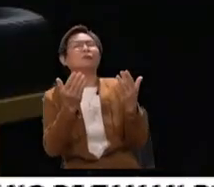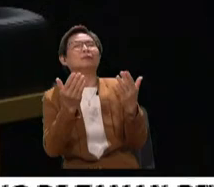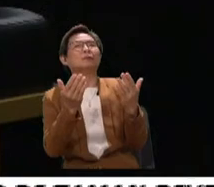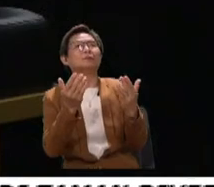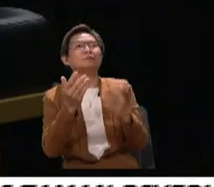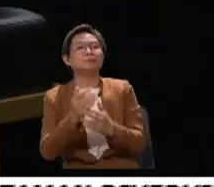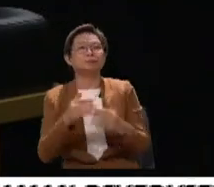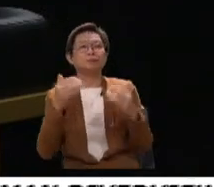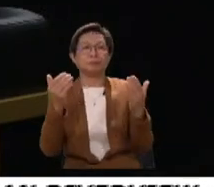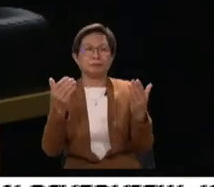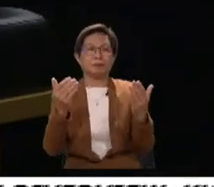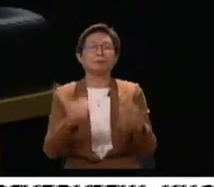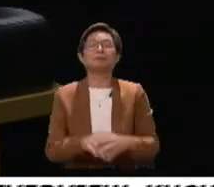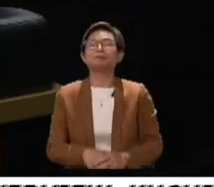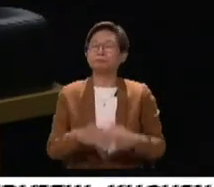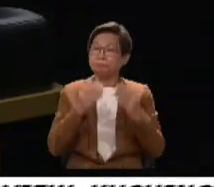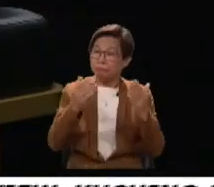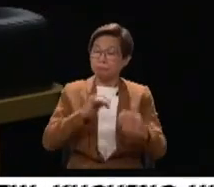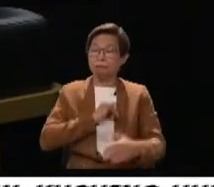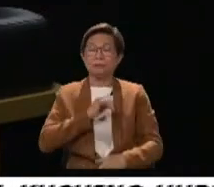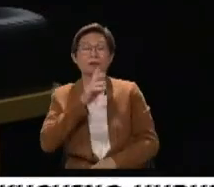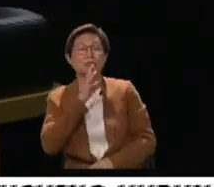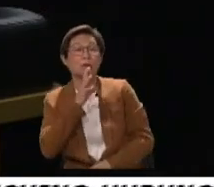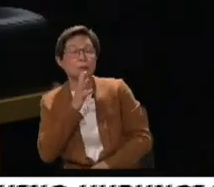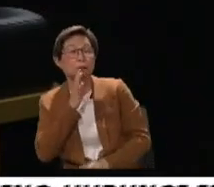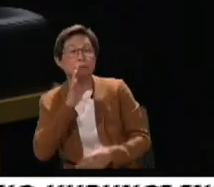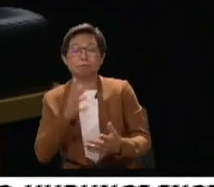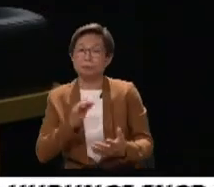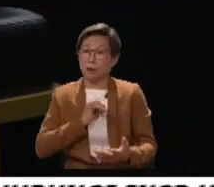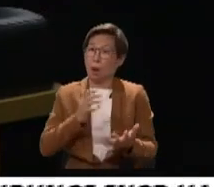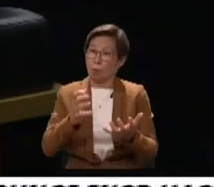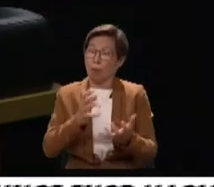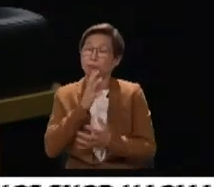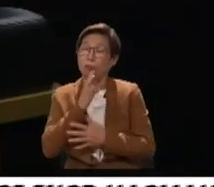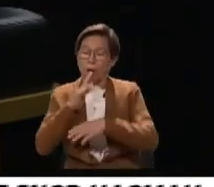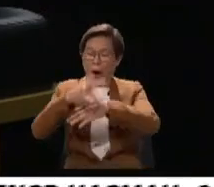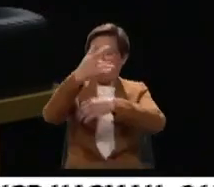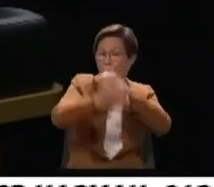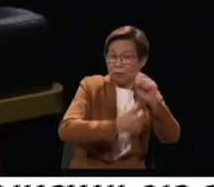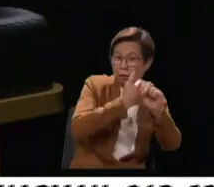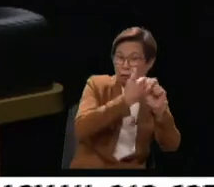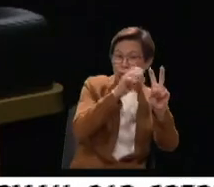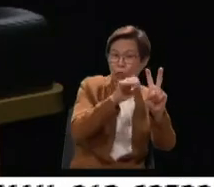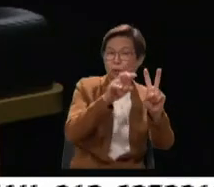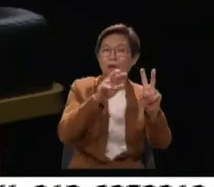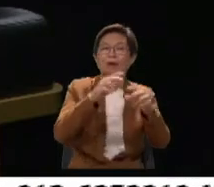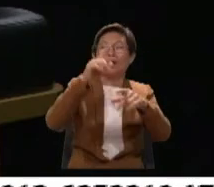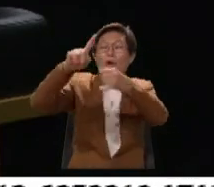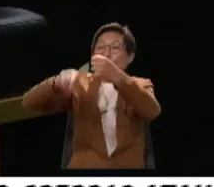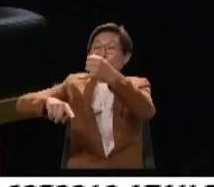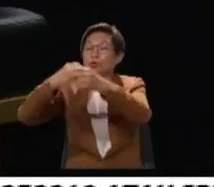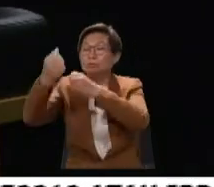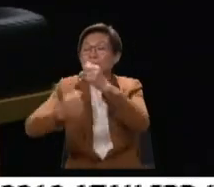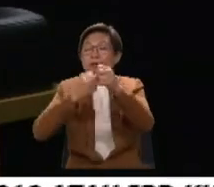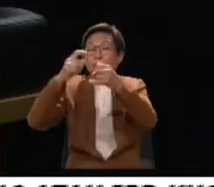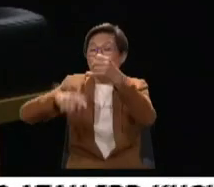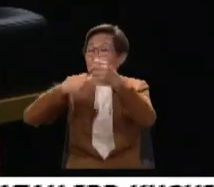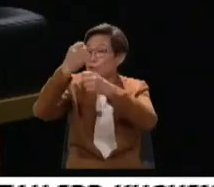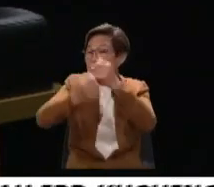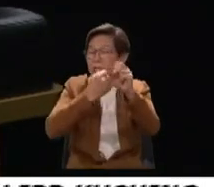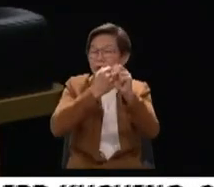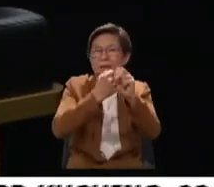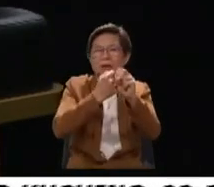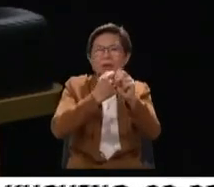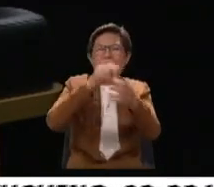untuk apa ni seperti sharinah sebut kita dalam keadaan awal tahun tu kita hujung tahun apa